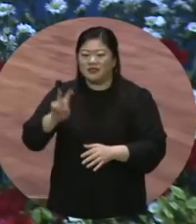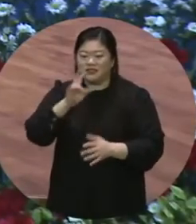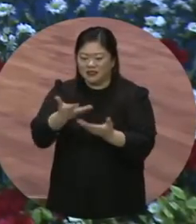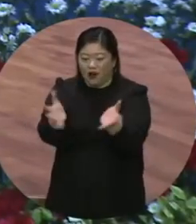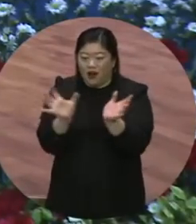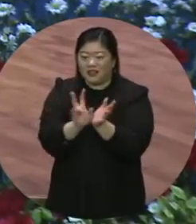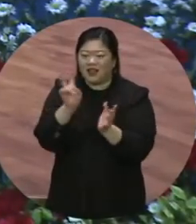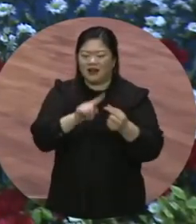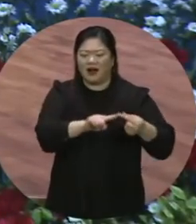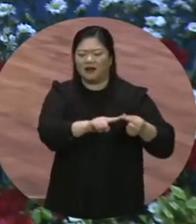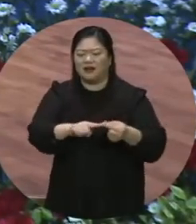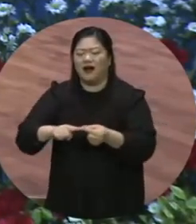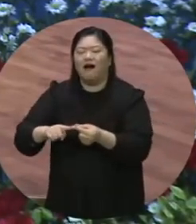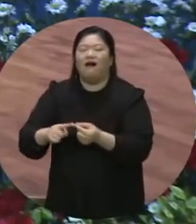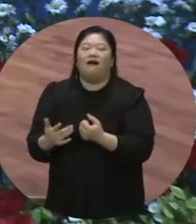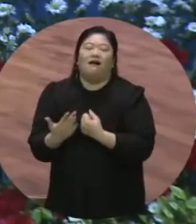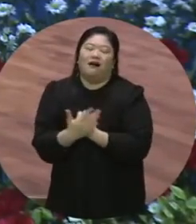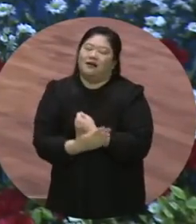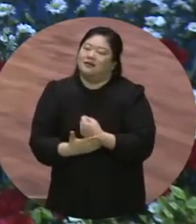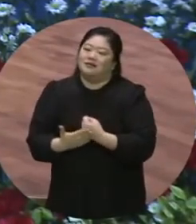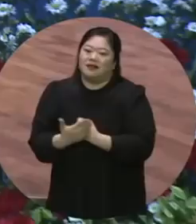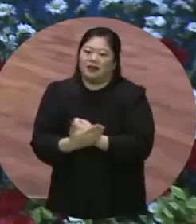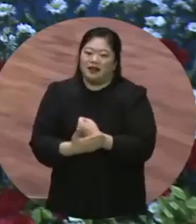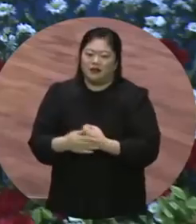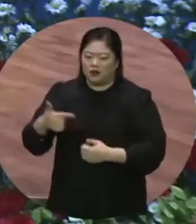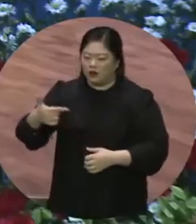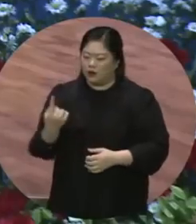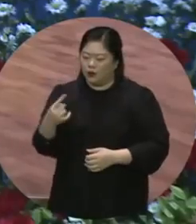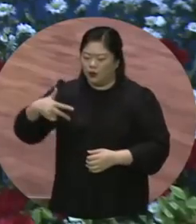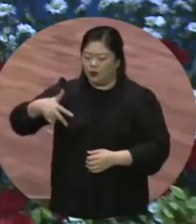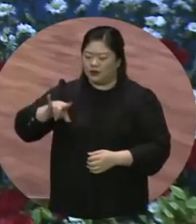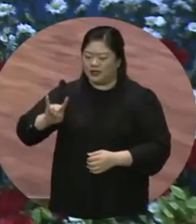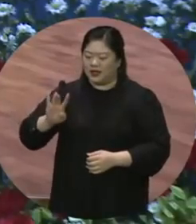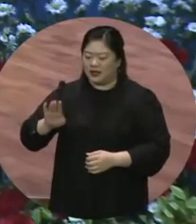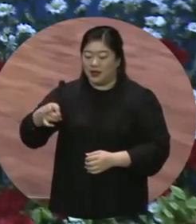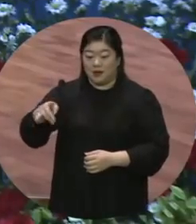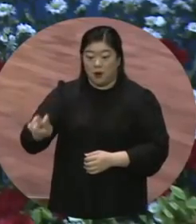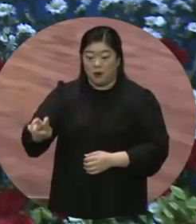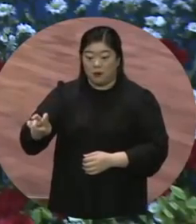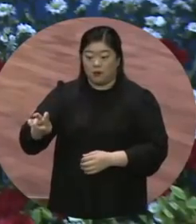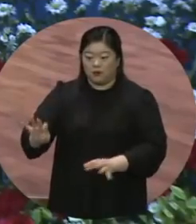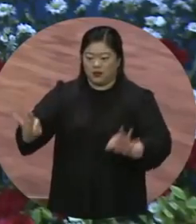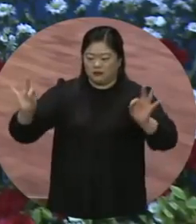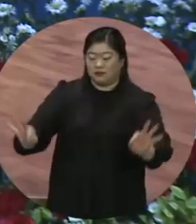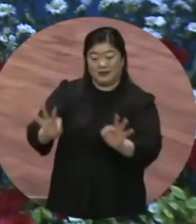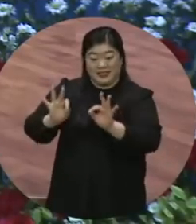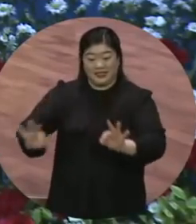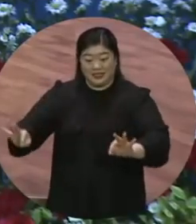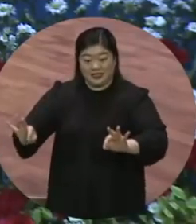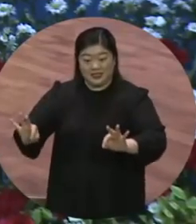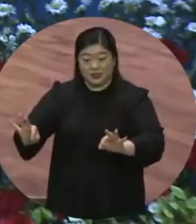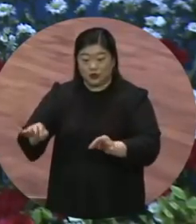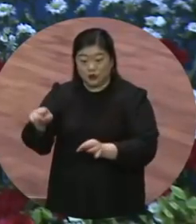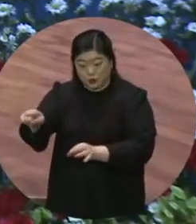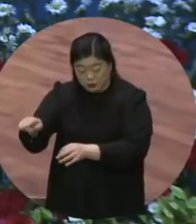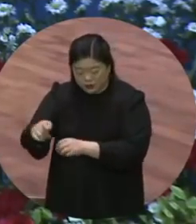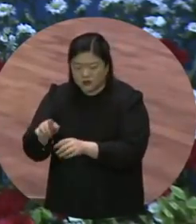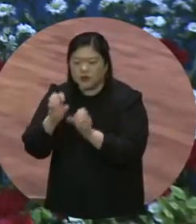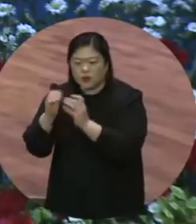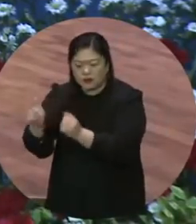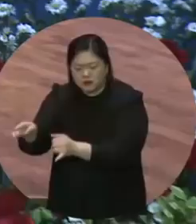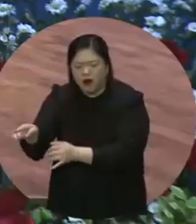잘 맞아요. 우리 주목 노주목 잘해요. 설교를 위한 찬양에 탁 포커스 잘